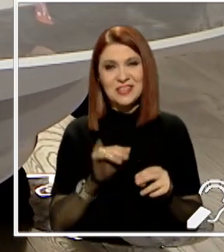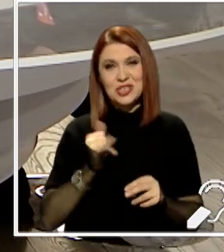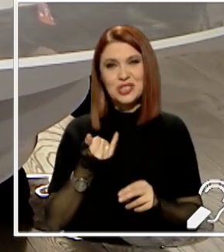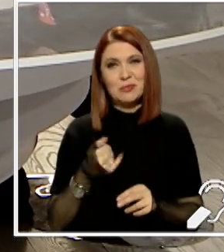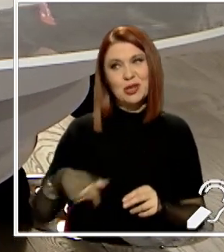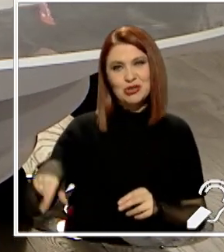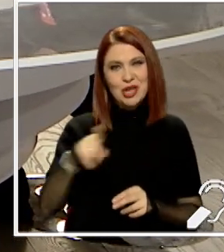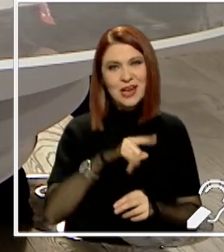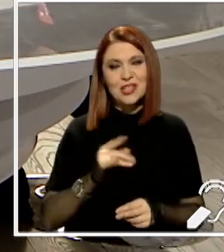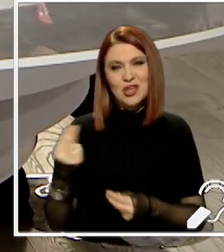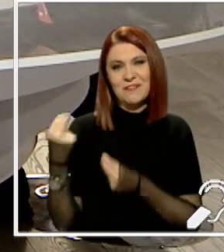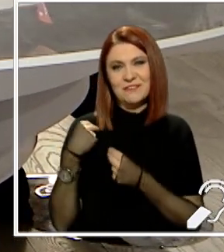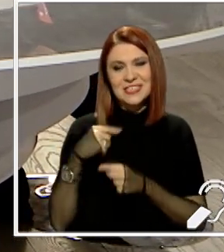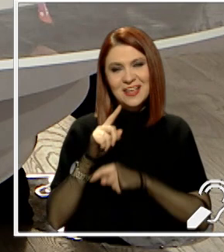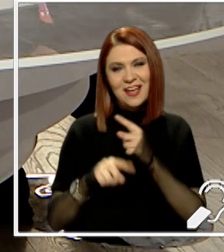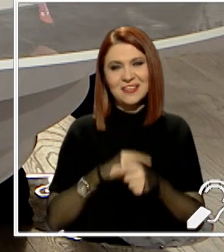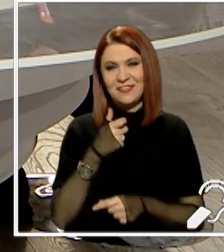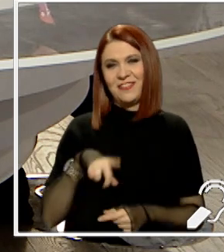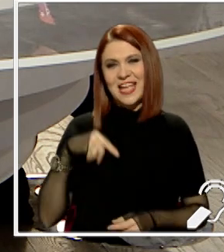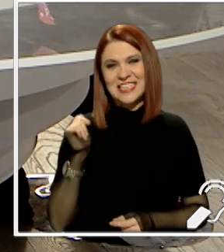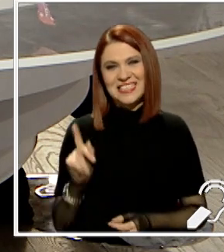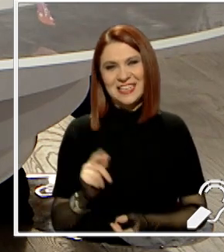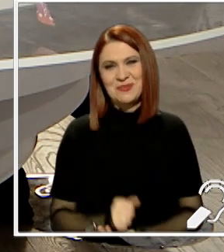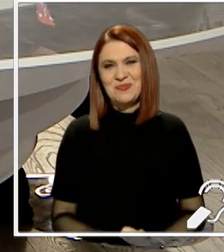pe ceilalți ceea ce a învățat de-a lungul carierei sale.